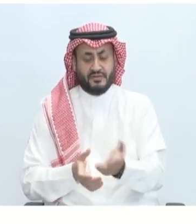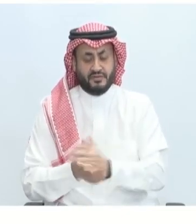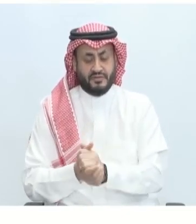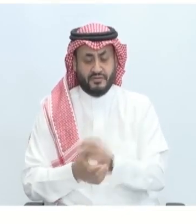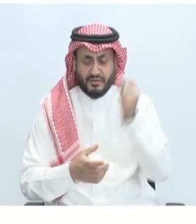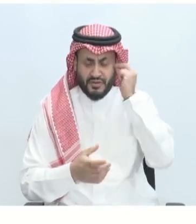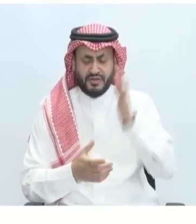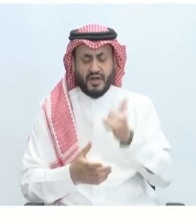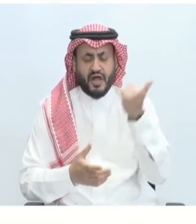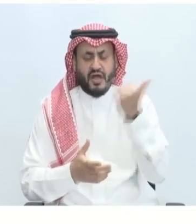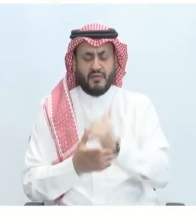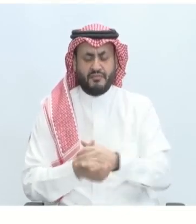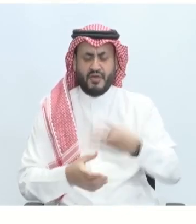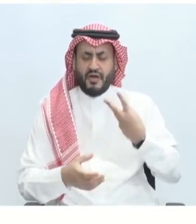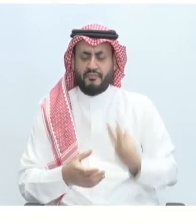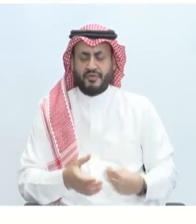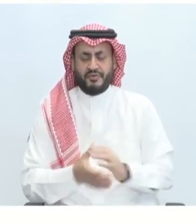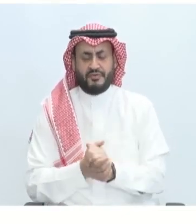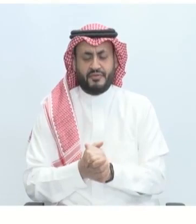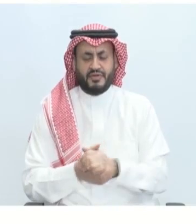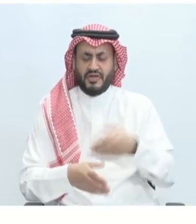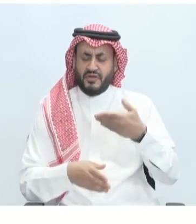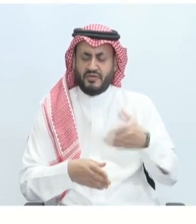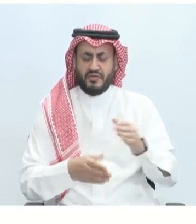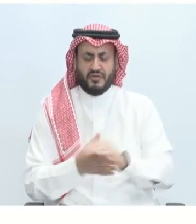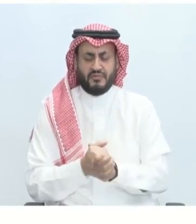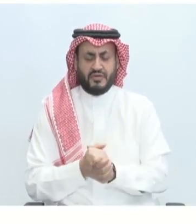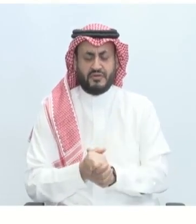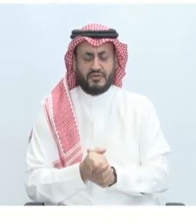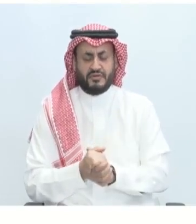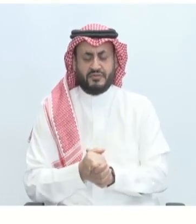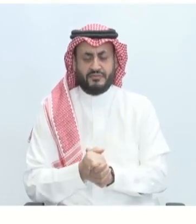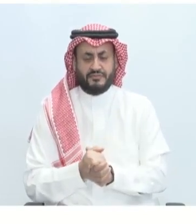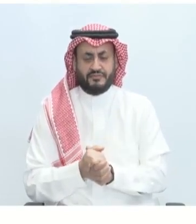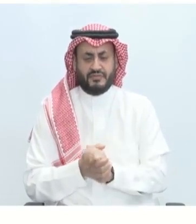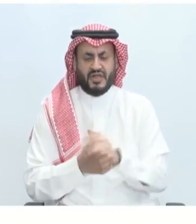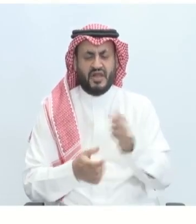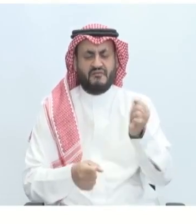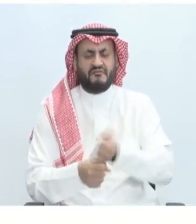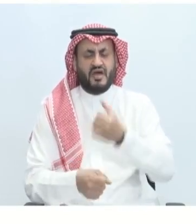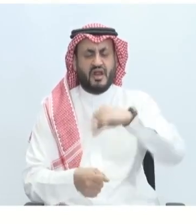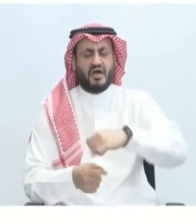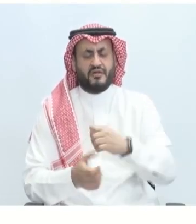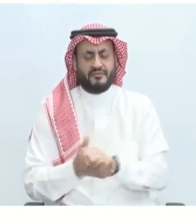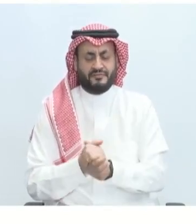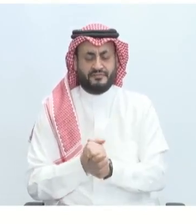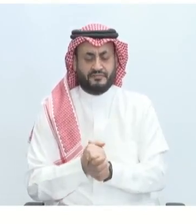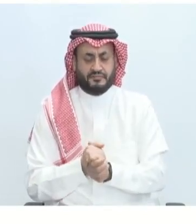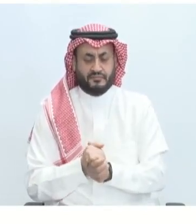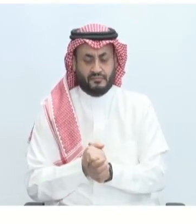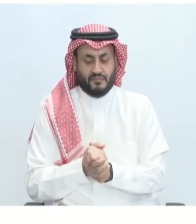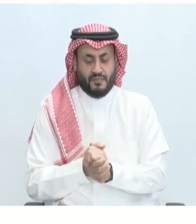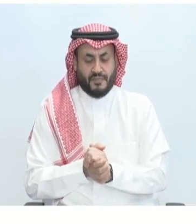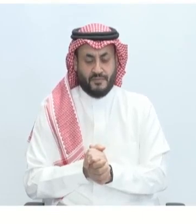هذا باننا باذن الله ايضا سنست الشعر في نهايه هذا الدرس اهميه العفو واهميه الصفح عم من